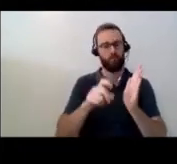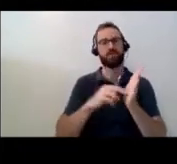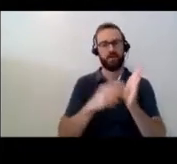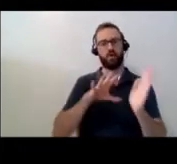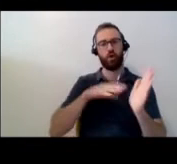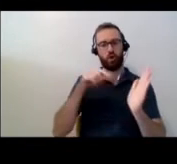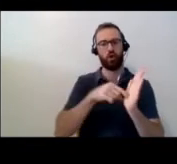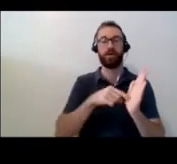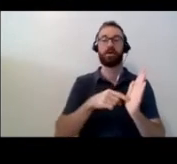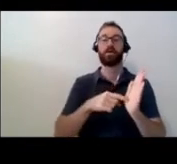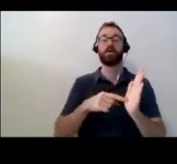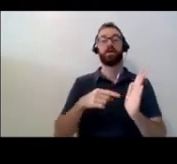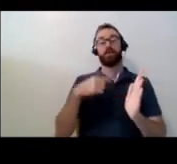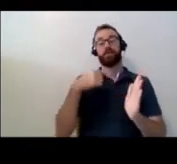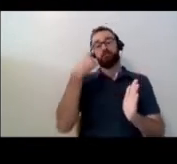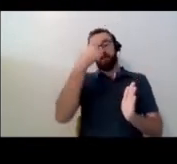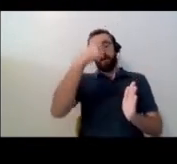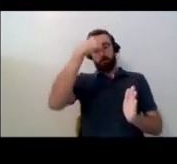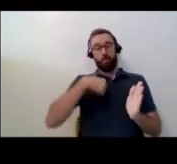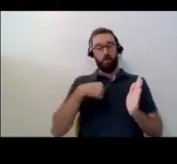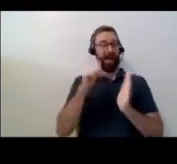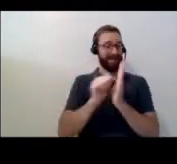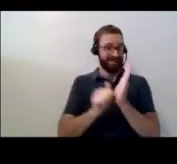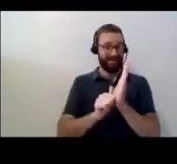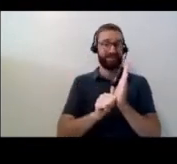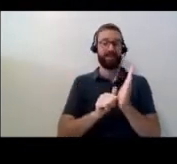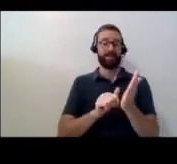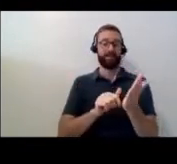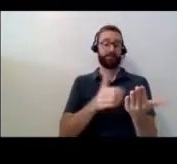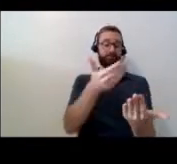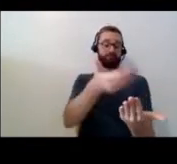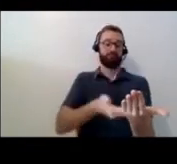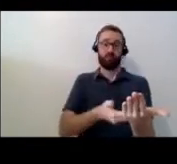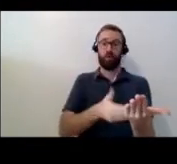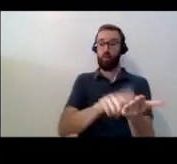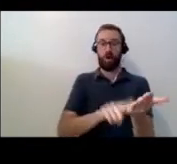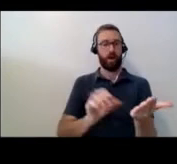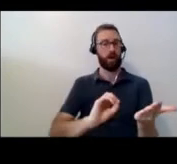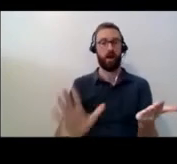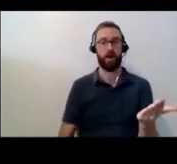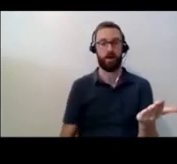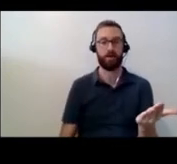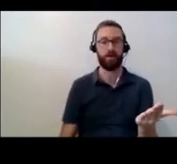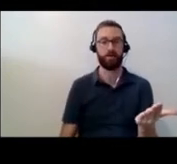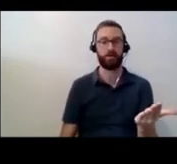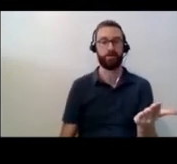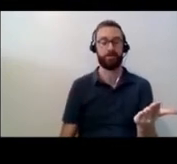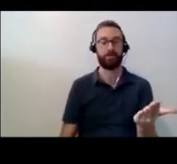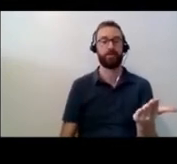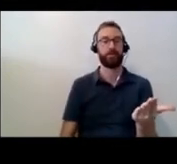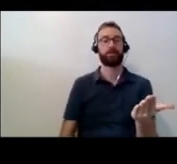l'article, la lettre de la loi est très claire à ce niveau-là. Donc, l'article 6